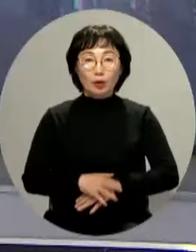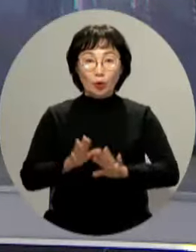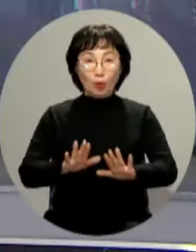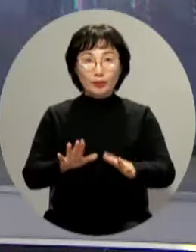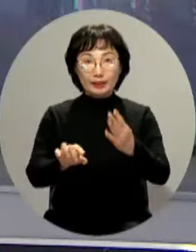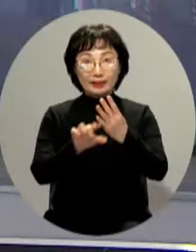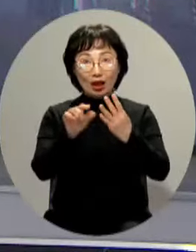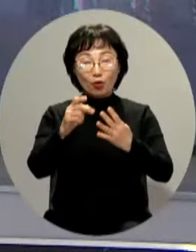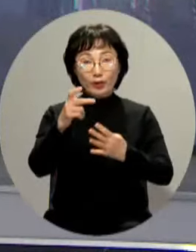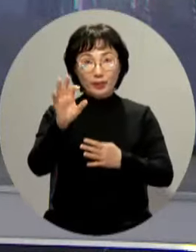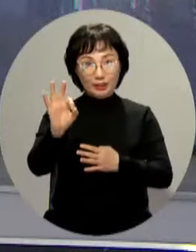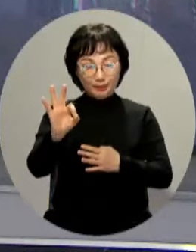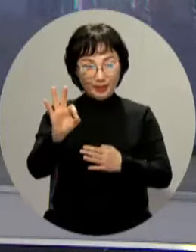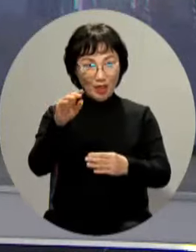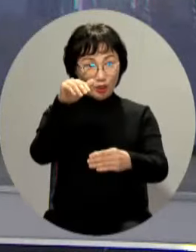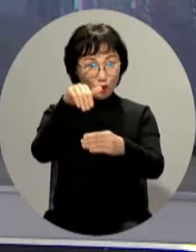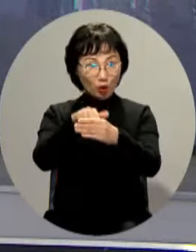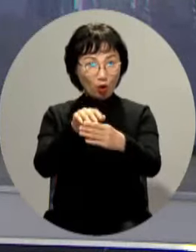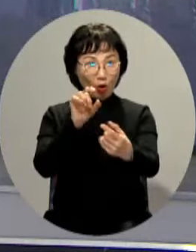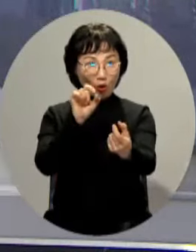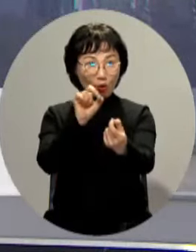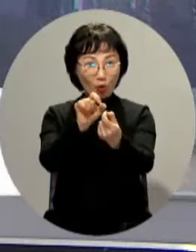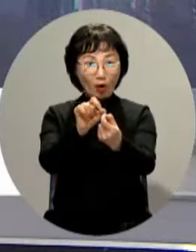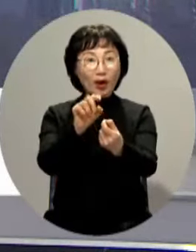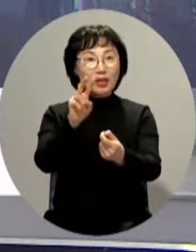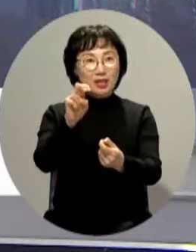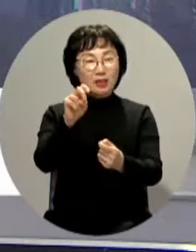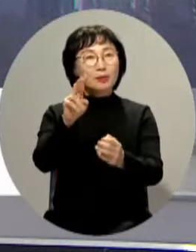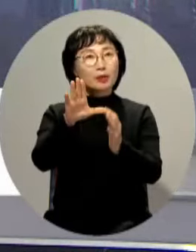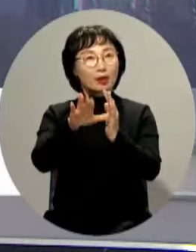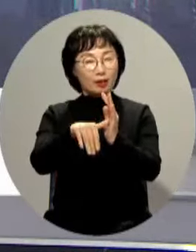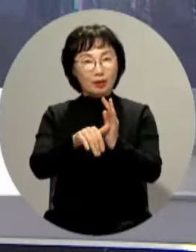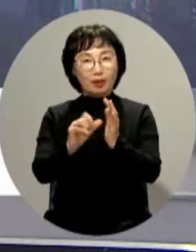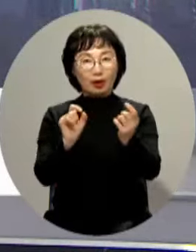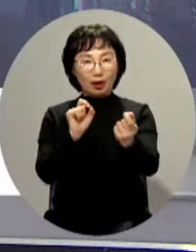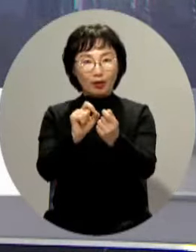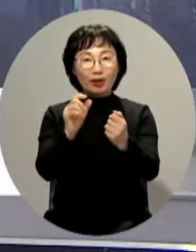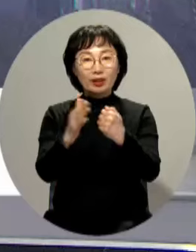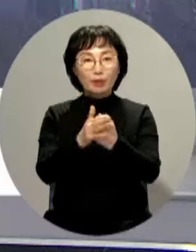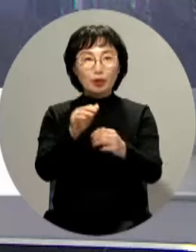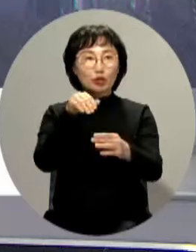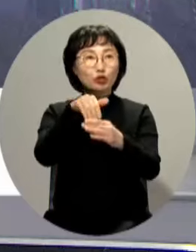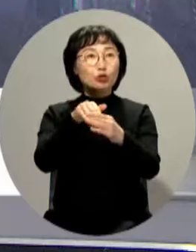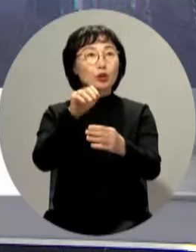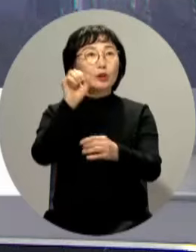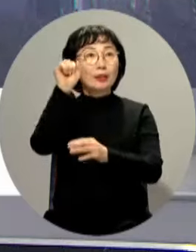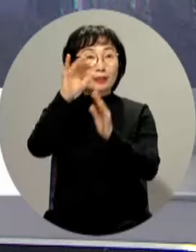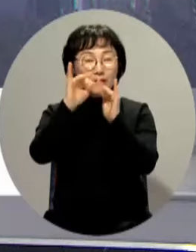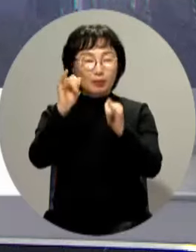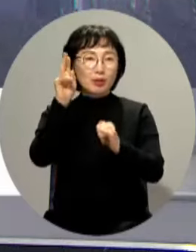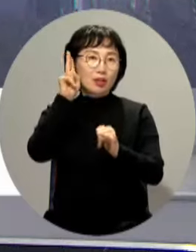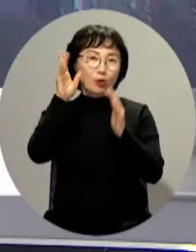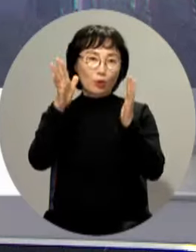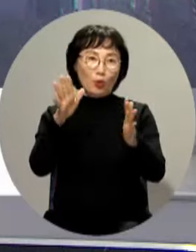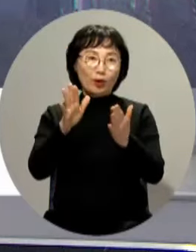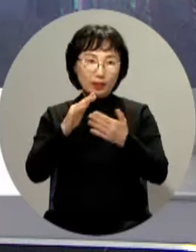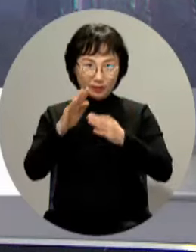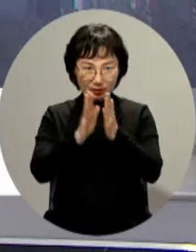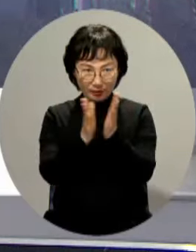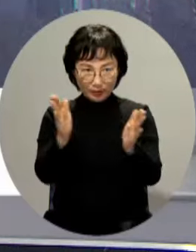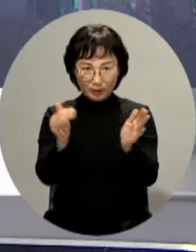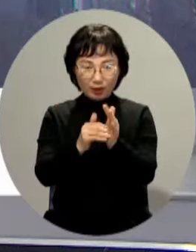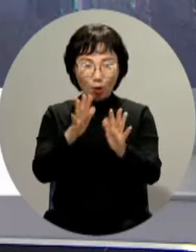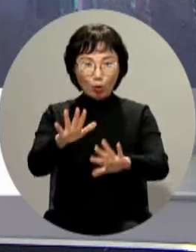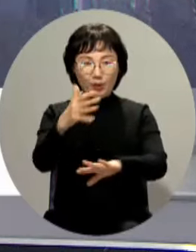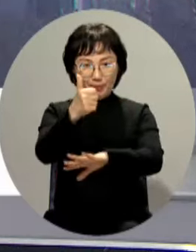오는 4월 10일 치러지는 제 22대 국회의원 선거를 앞두고 후보자 등록이 지난 이틀간 진행됐습니다 등록이